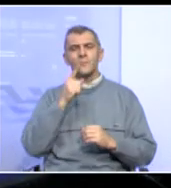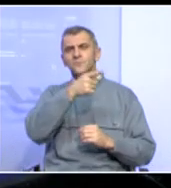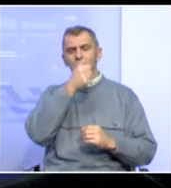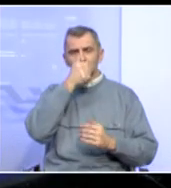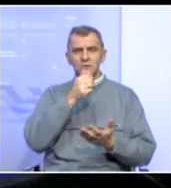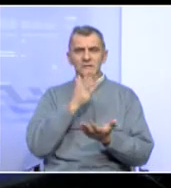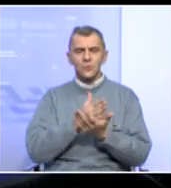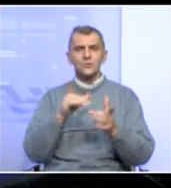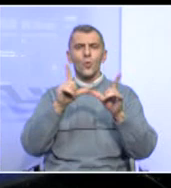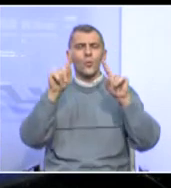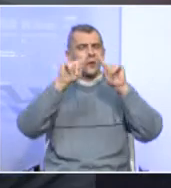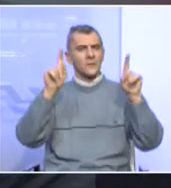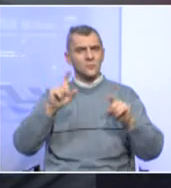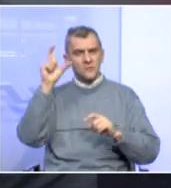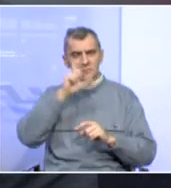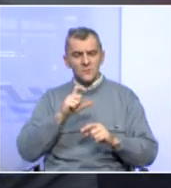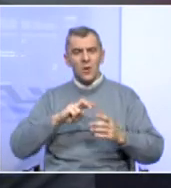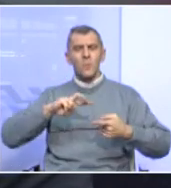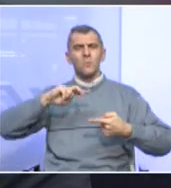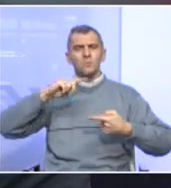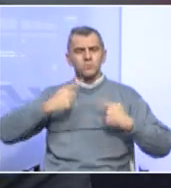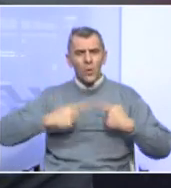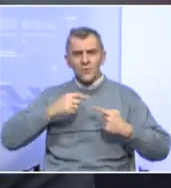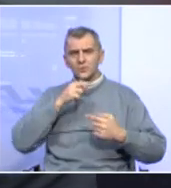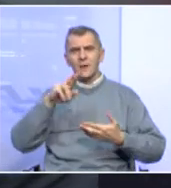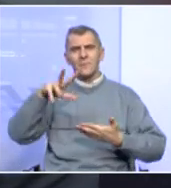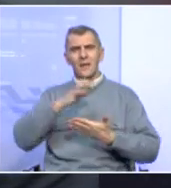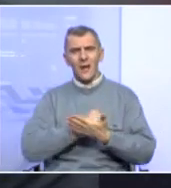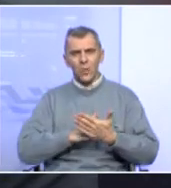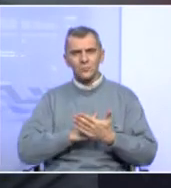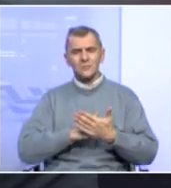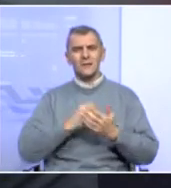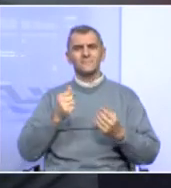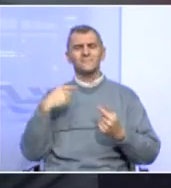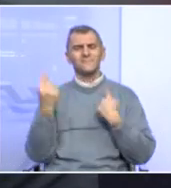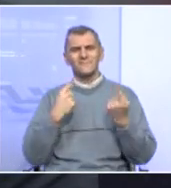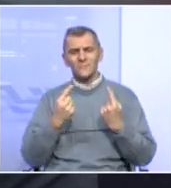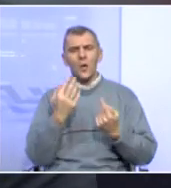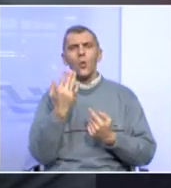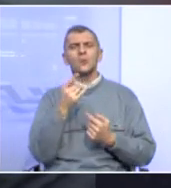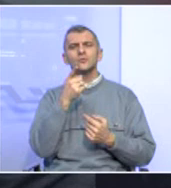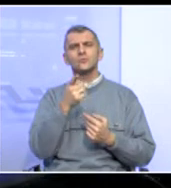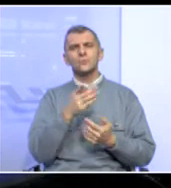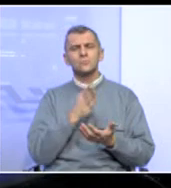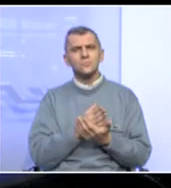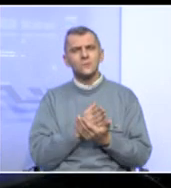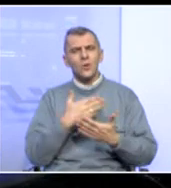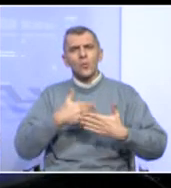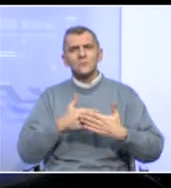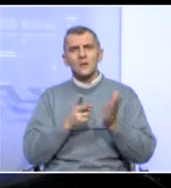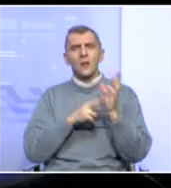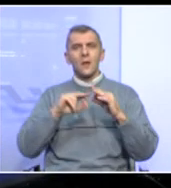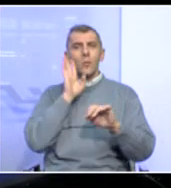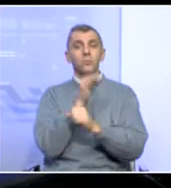događa u Republici Srpskoj, dakle politička, ekonomska kriza, koliko će se to sve odraziti na Bosnu i Hercegovinu